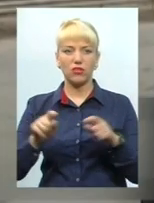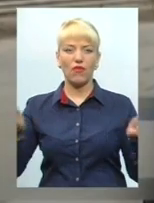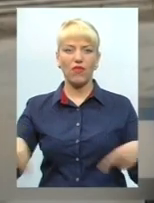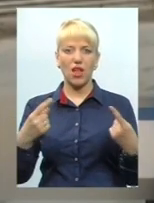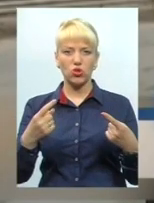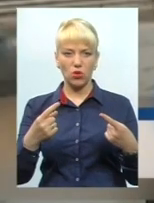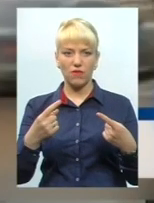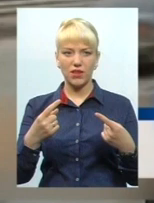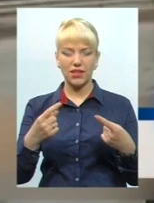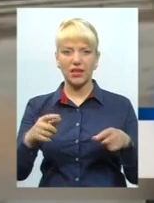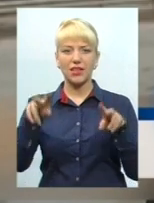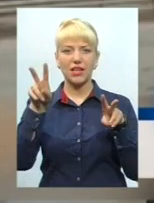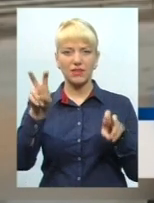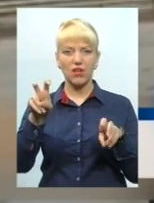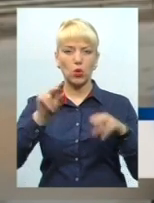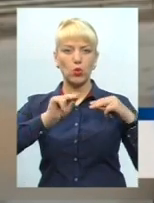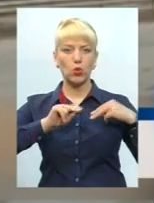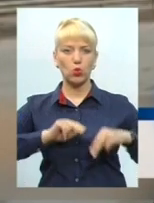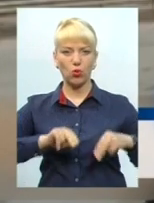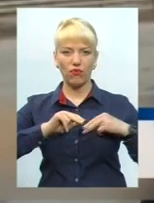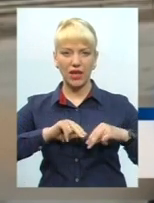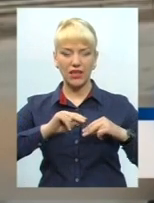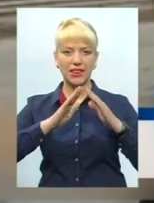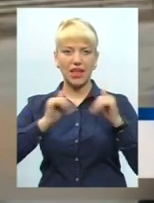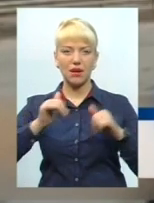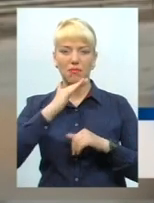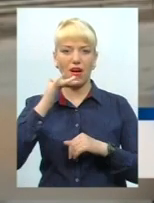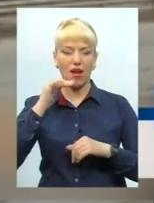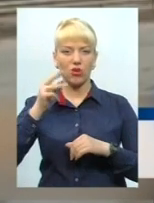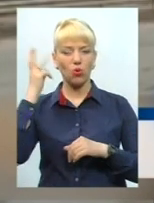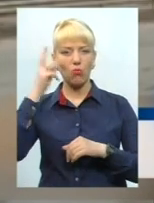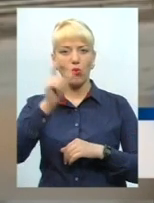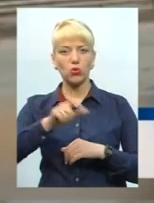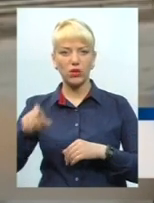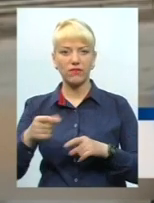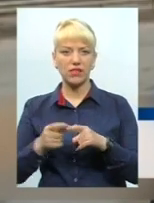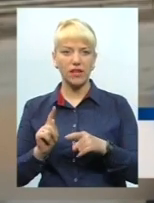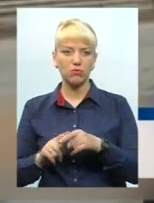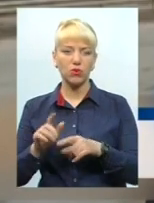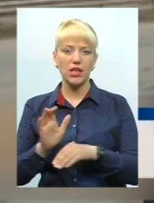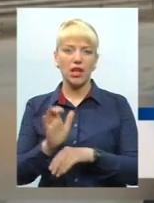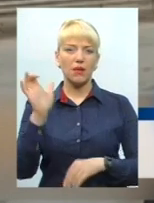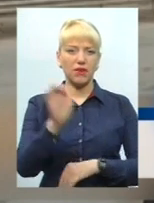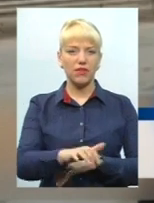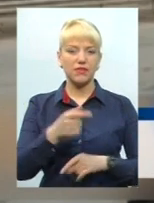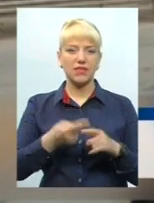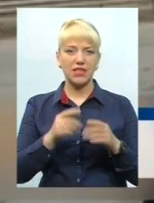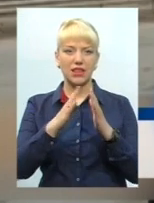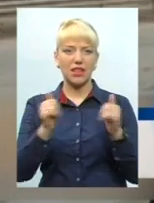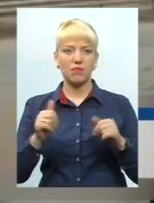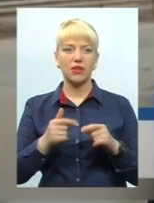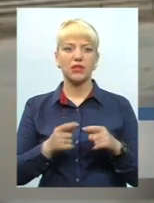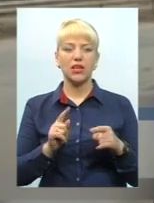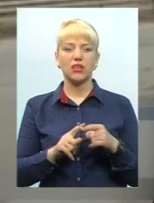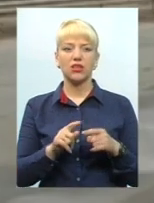так званий трудовий табір. І багато проскурівчан сюди заганяли в цей трудовий табір. Тобто, хто проштрафився, хто